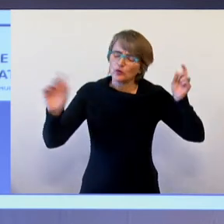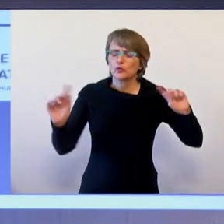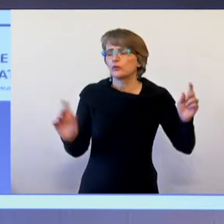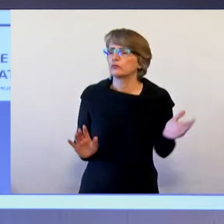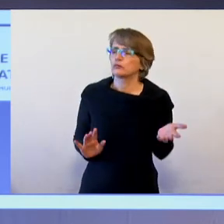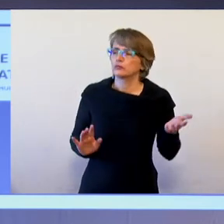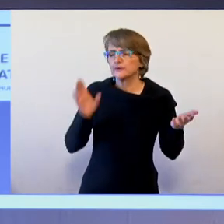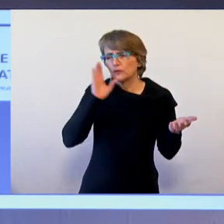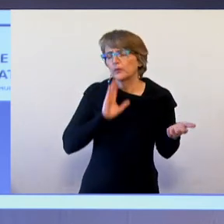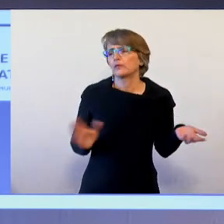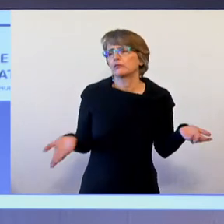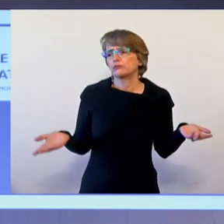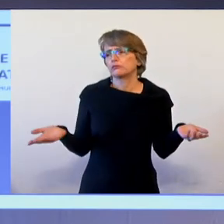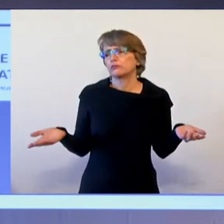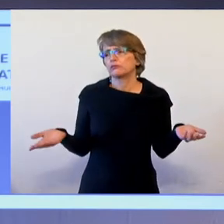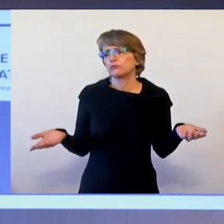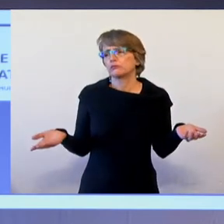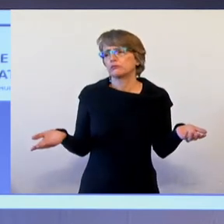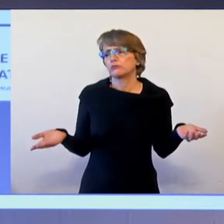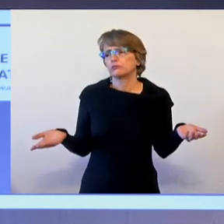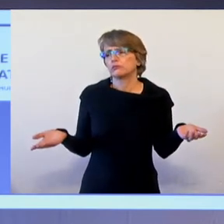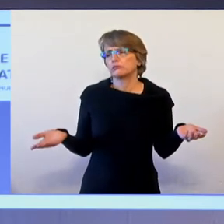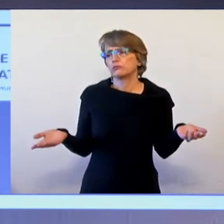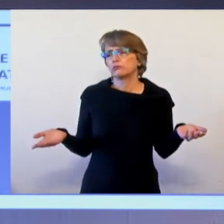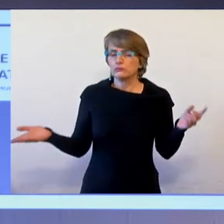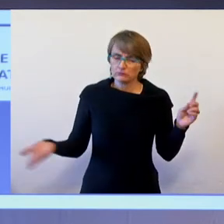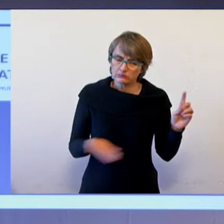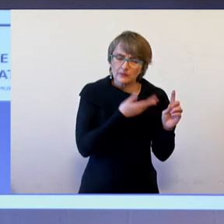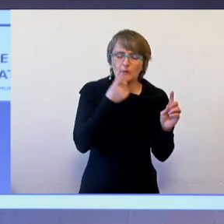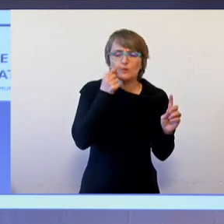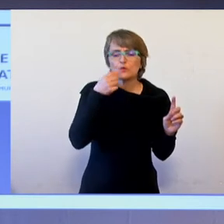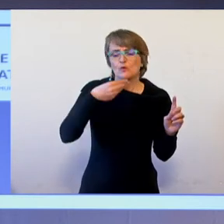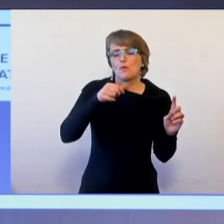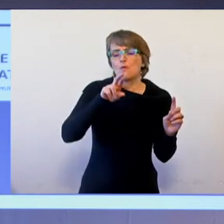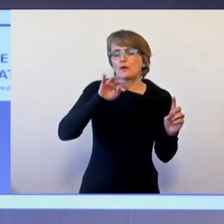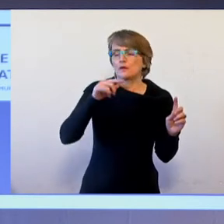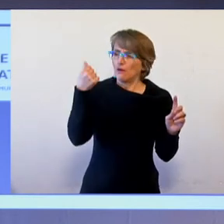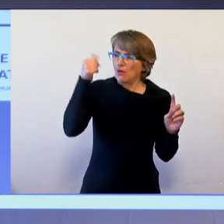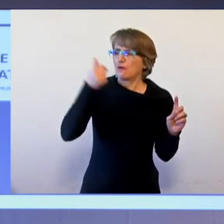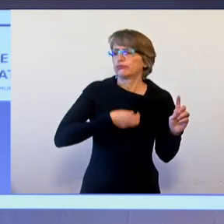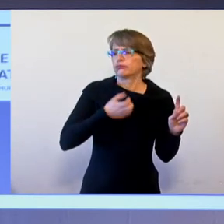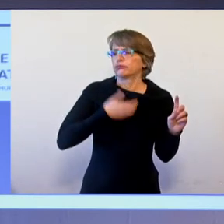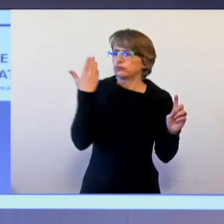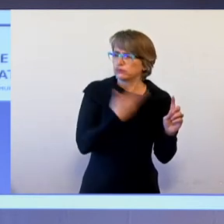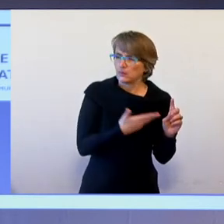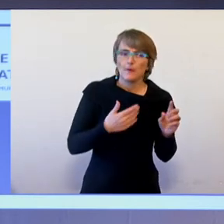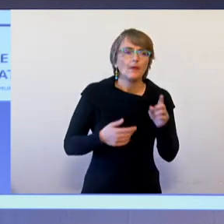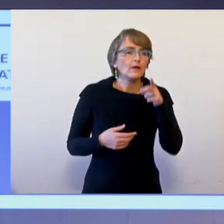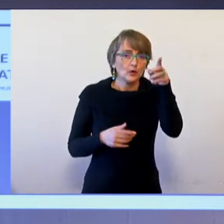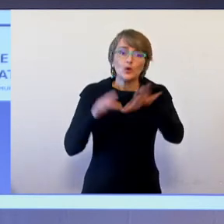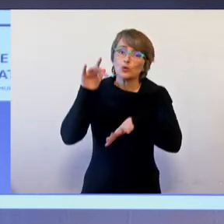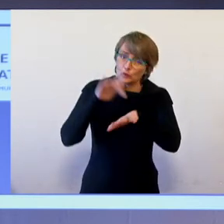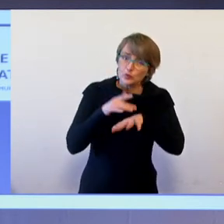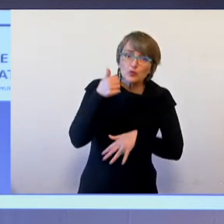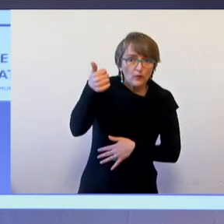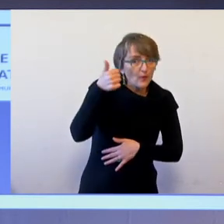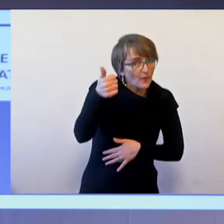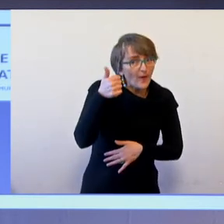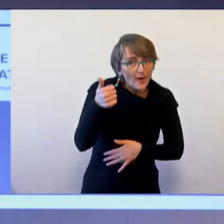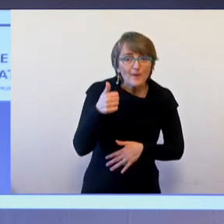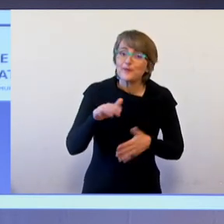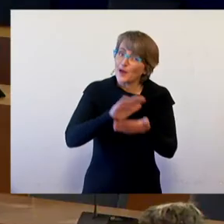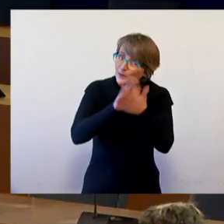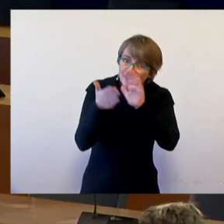Non. S'il vous plaît. La parole est à Monsieur Martin et seulement à Monsieur Martin. Et vous aviez diminué l'enveloppe